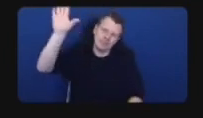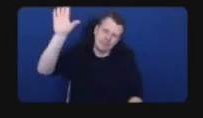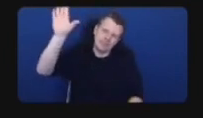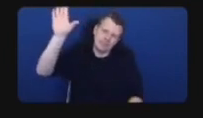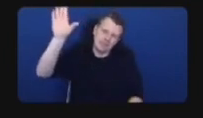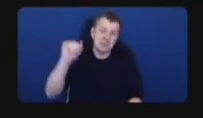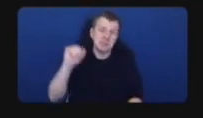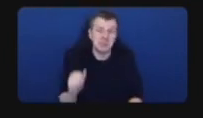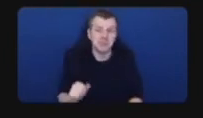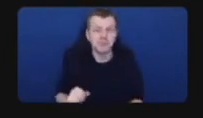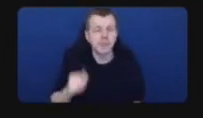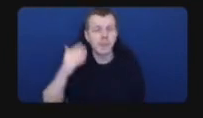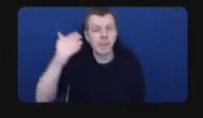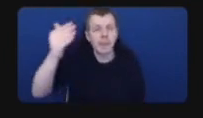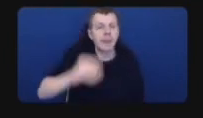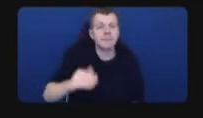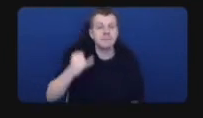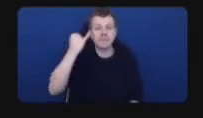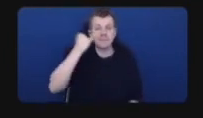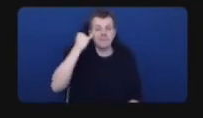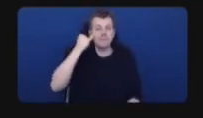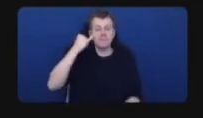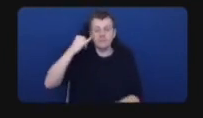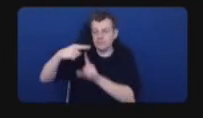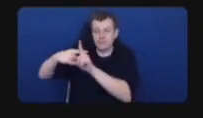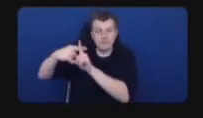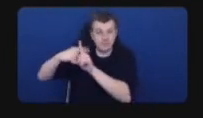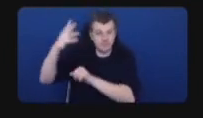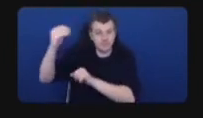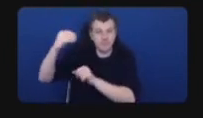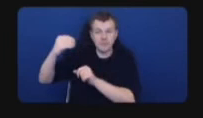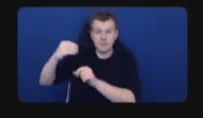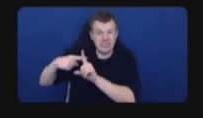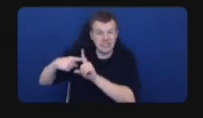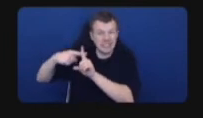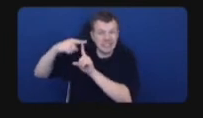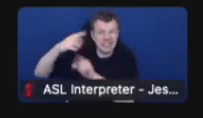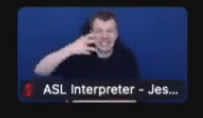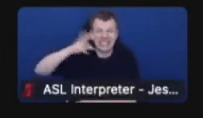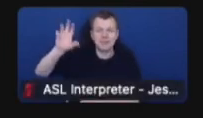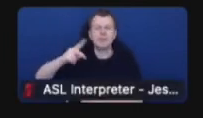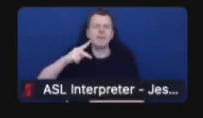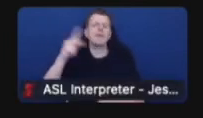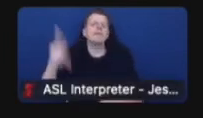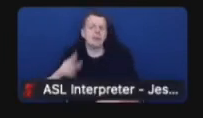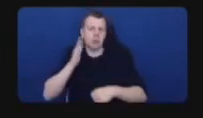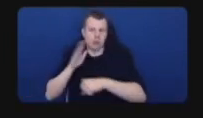So when the temperatures reach extremely high levels, 在温度很高的时候，